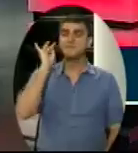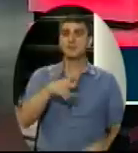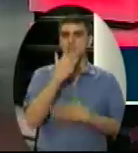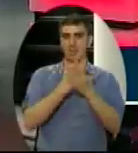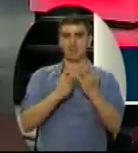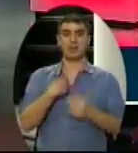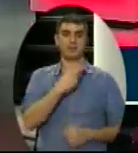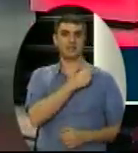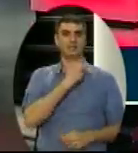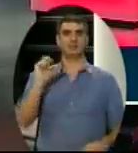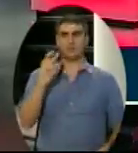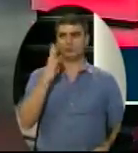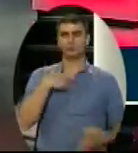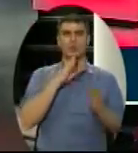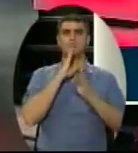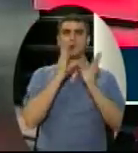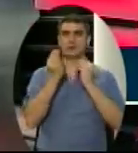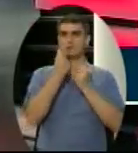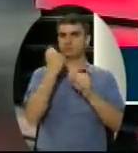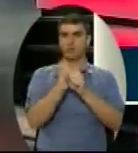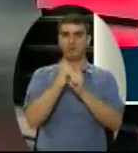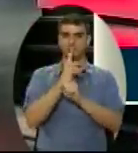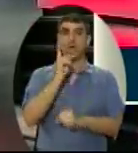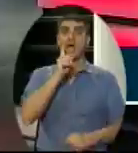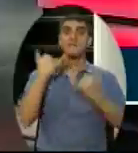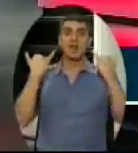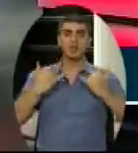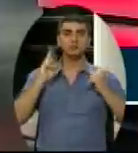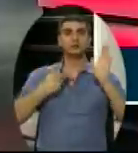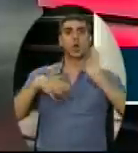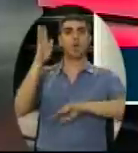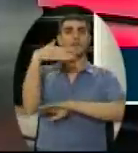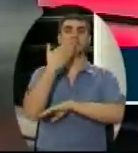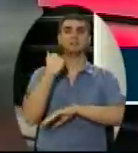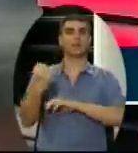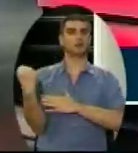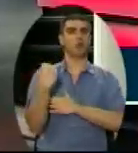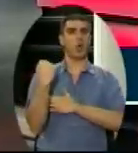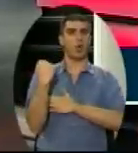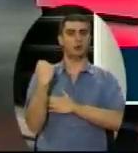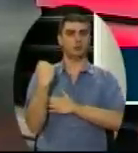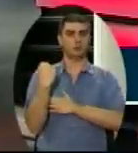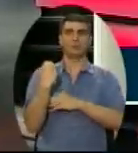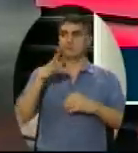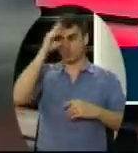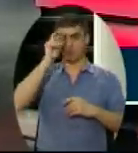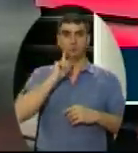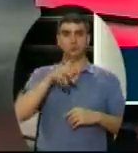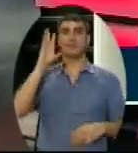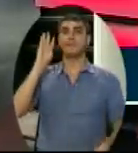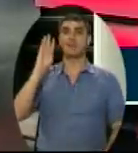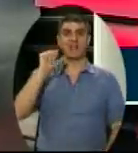לחלקם בתור קצין במילואים, גם יש לי בעיות עם הדברים, אבל כיום שיש לרוב במדינת ישראל את הכוח הזה, ובחור בשם